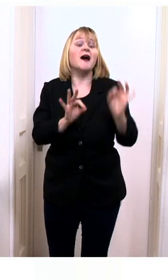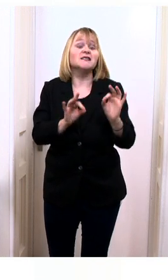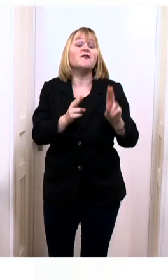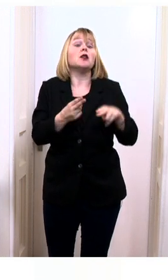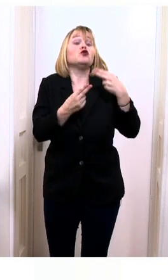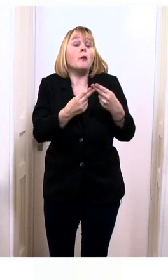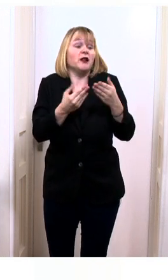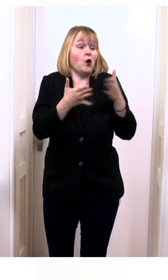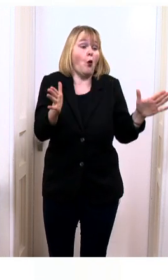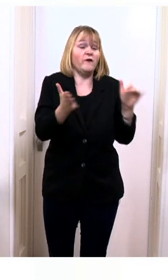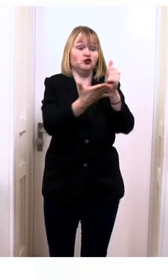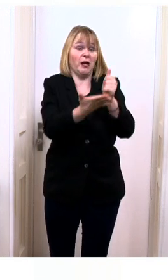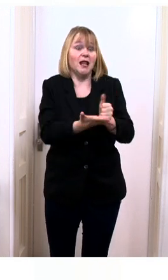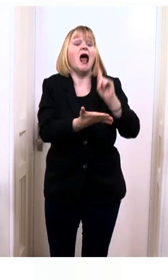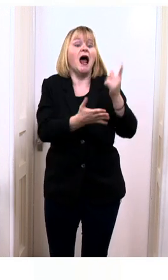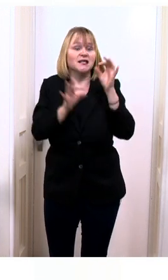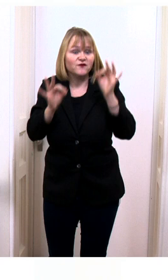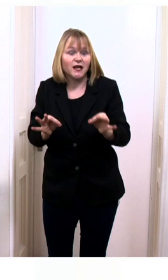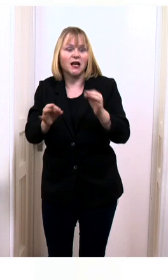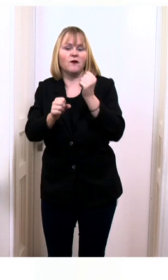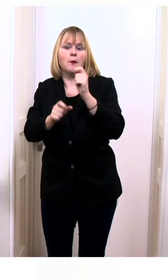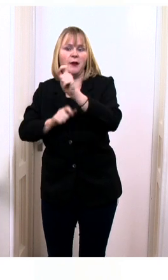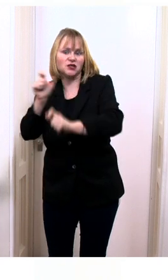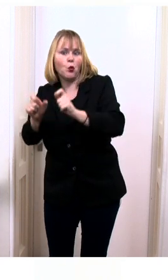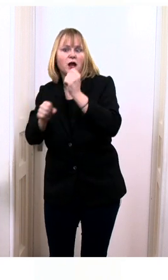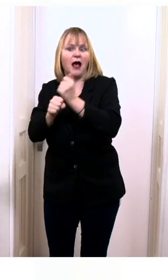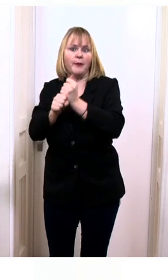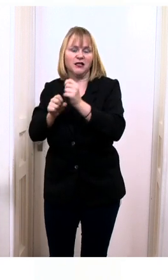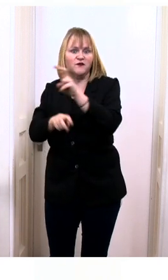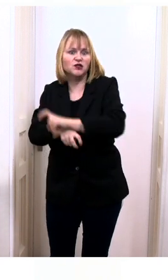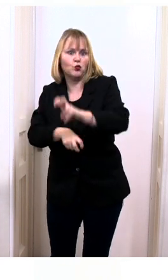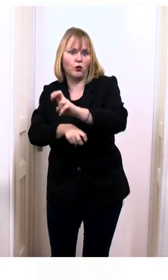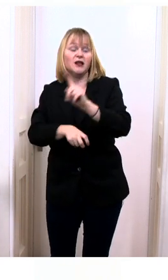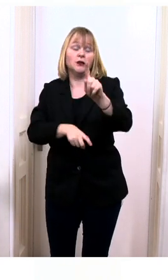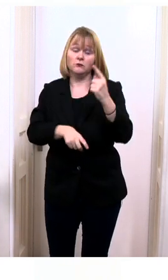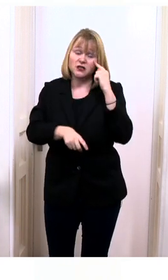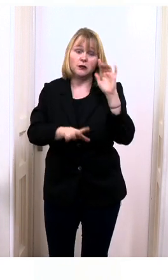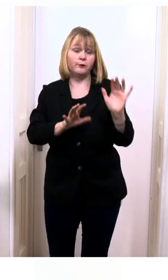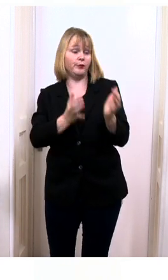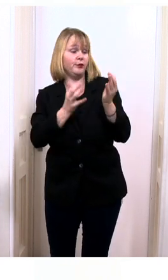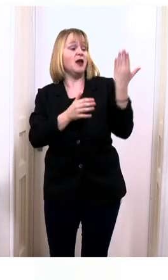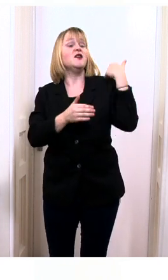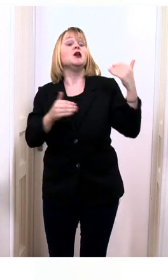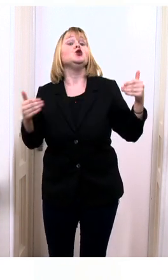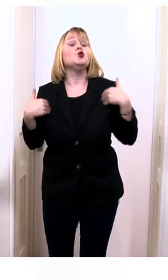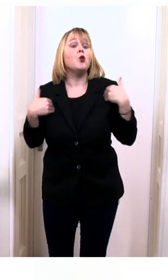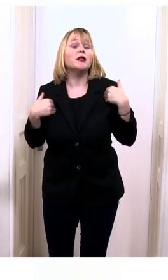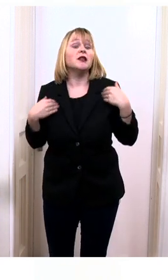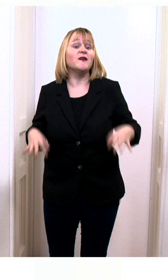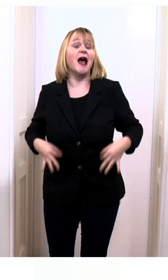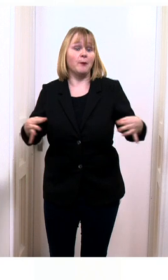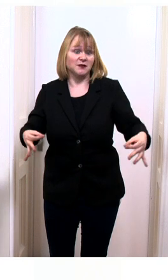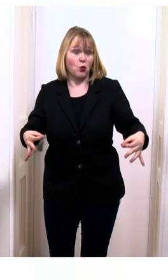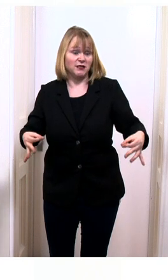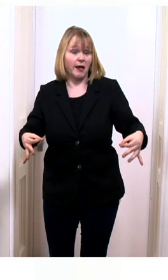Arbeitssuchende. Ebenfalls erwähnenswert ist, dass die Jugendarbeitslosigkeit per Dezember 2020 bei